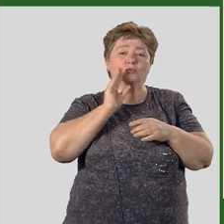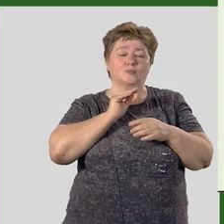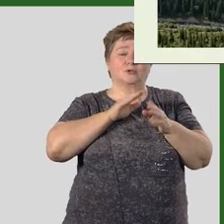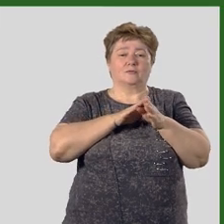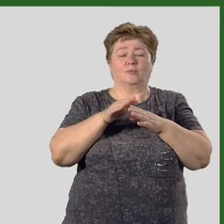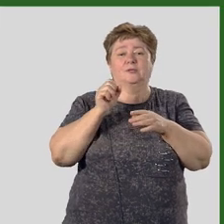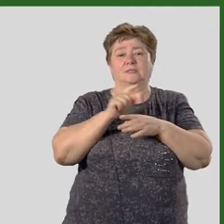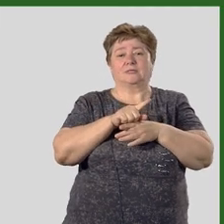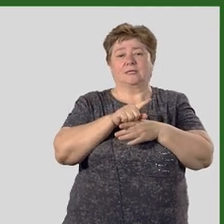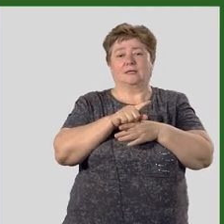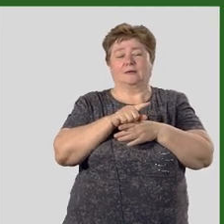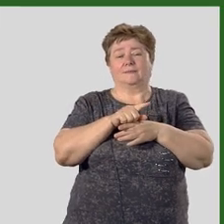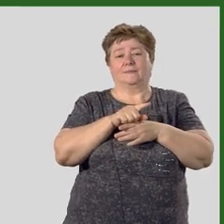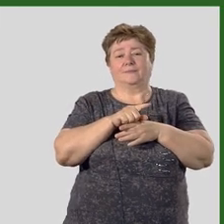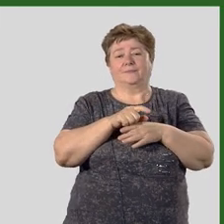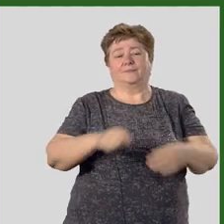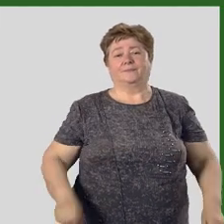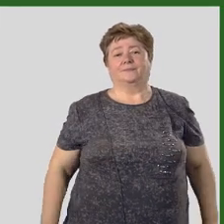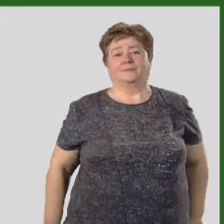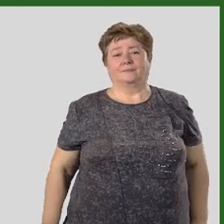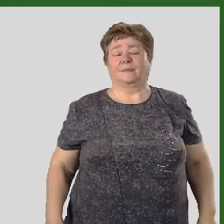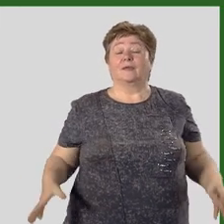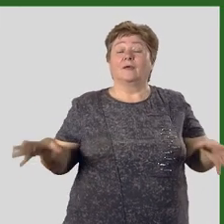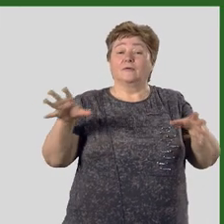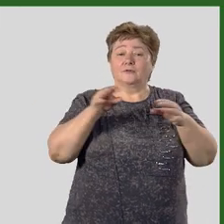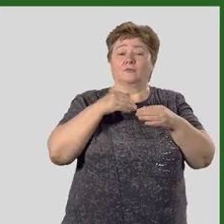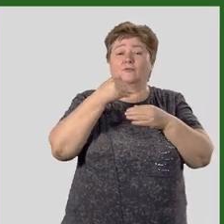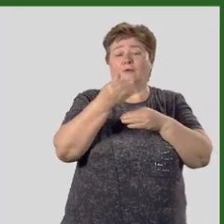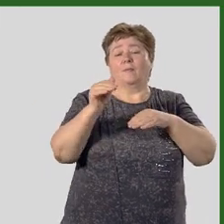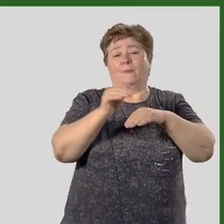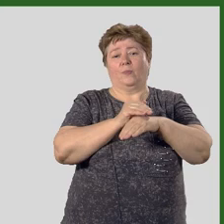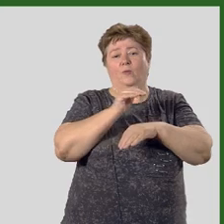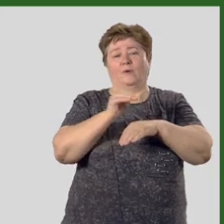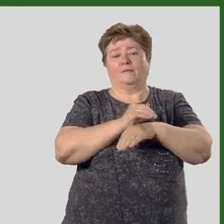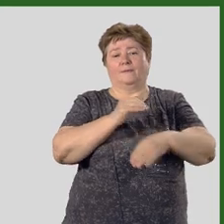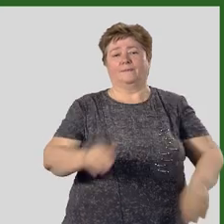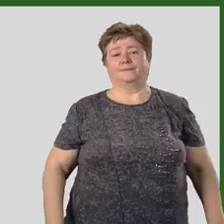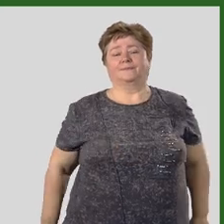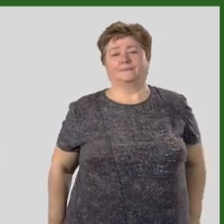справились с заданиями. Всего вам доброго!